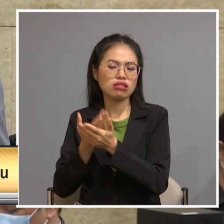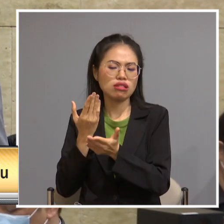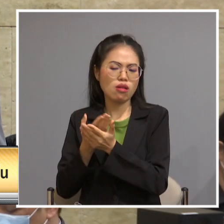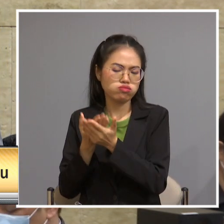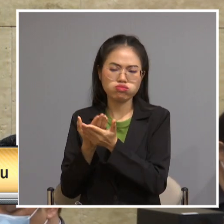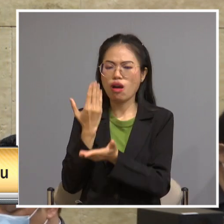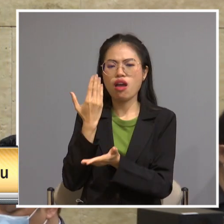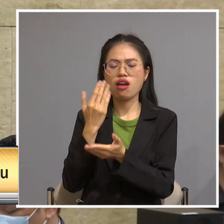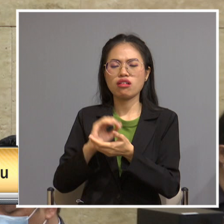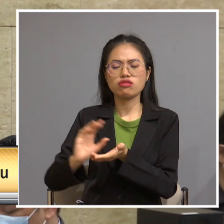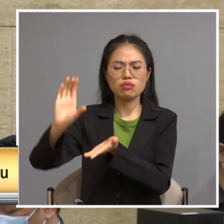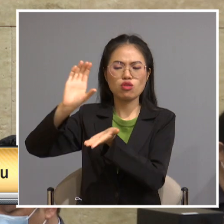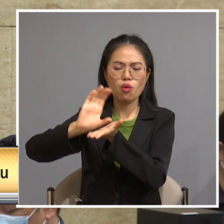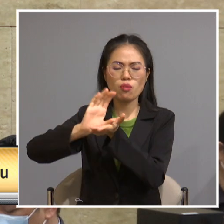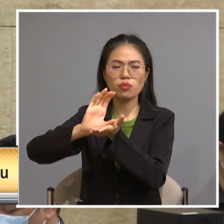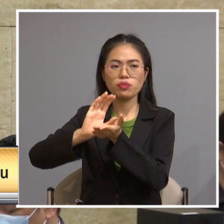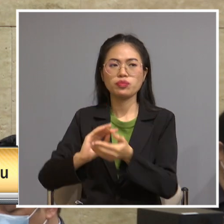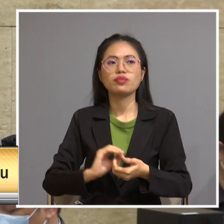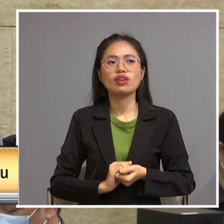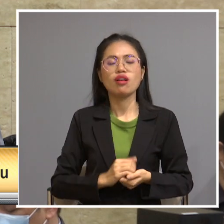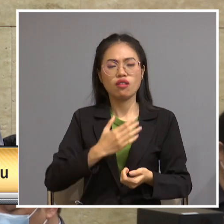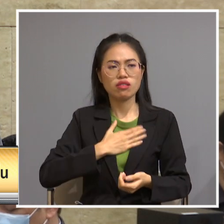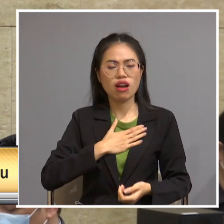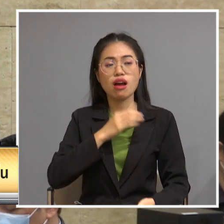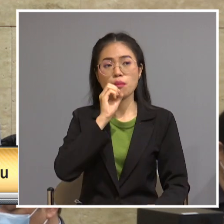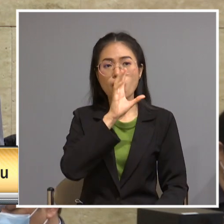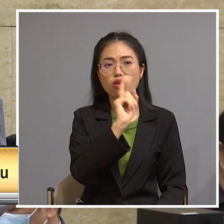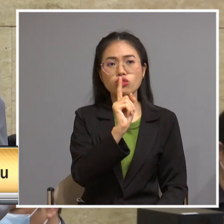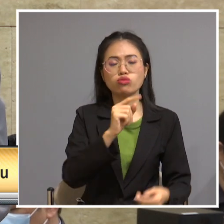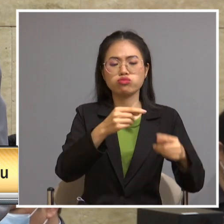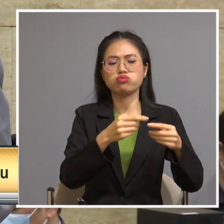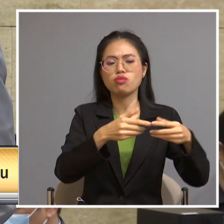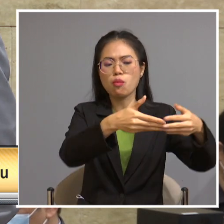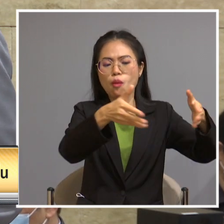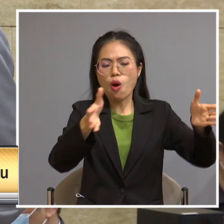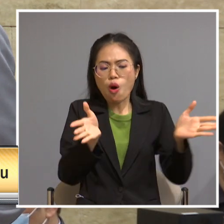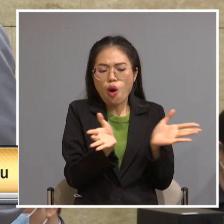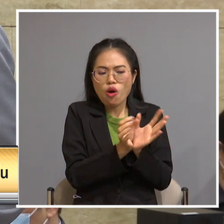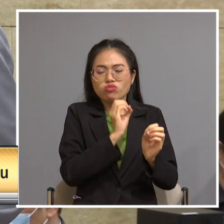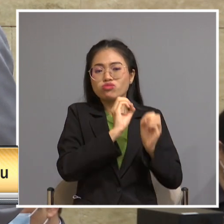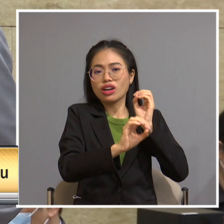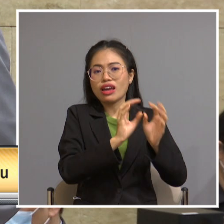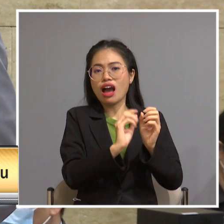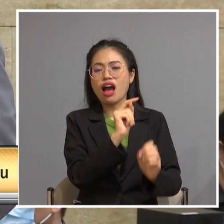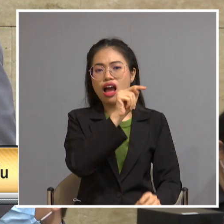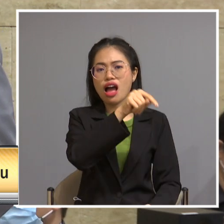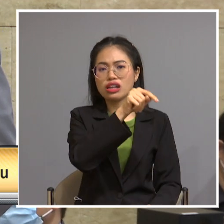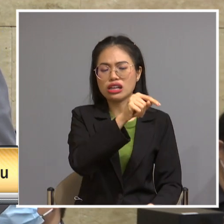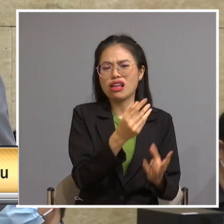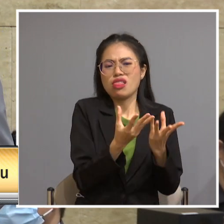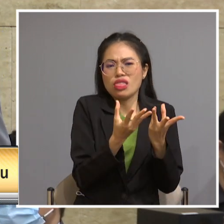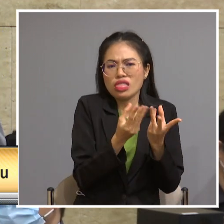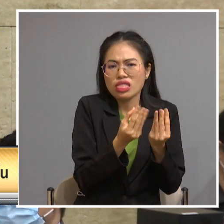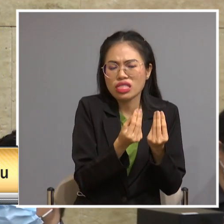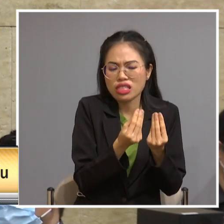ูงแล้ต้กลบเรียนวาสถานที่กำจัดขยะแ่งสองก็ใช้ที่ดินค่